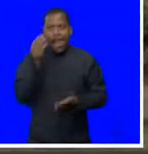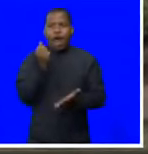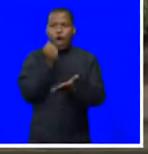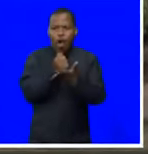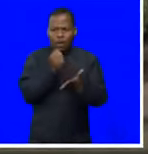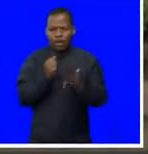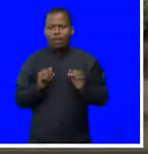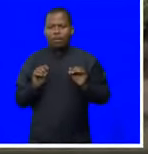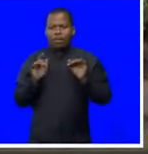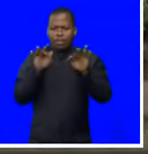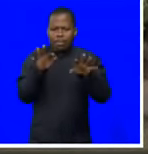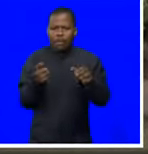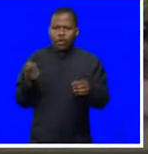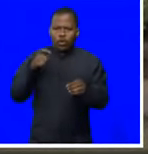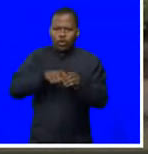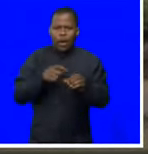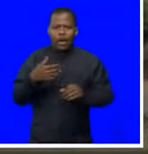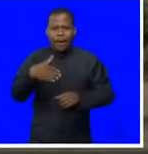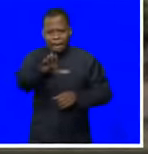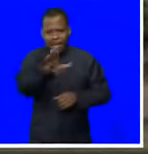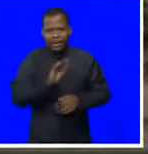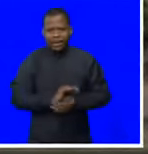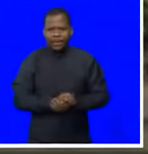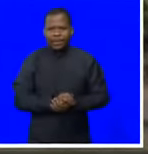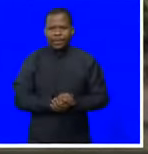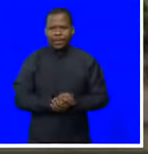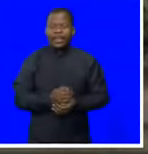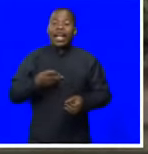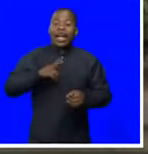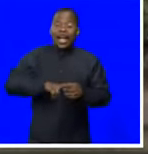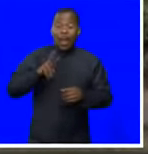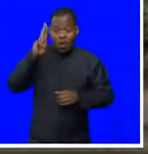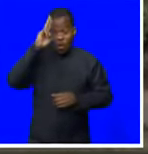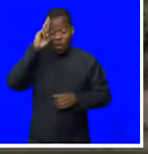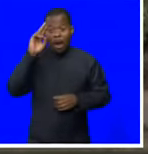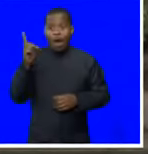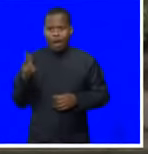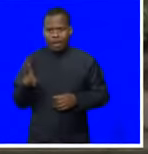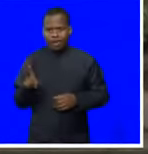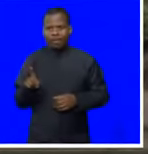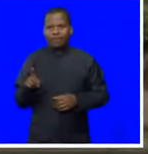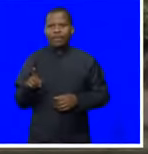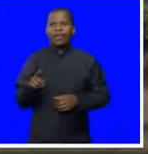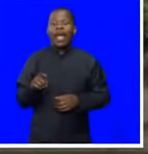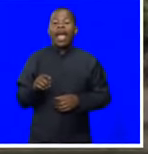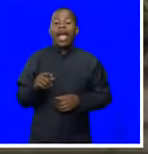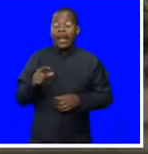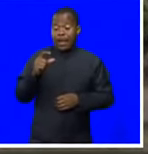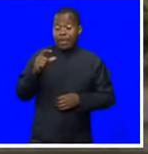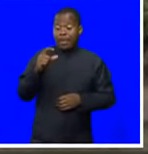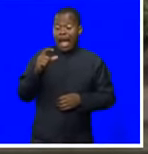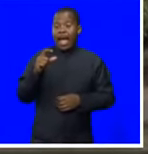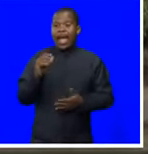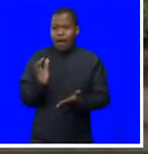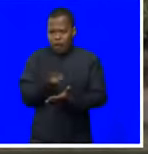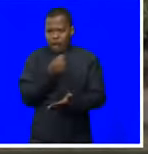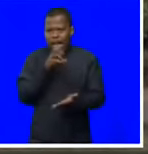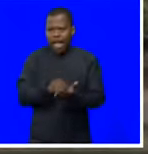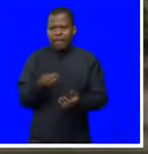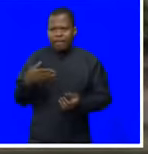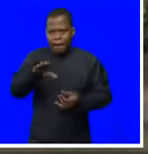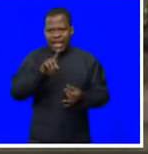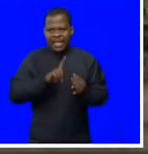noma lapho afaka khona leso sicelo sikhumbule kuthi siphathekele naleto digcebezane lesaniketwa tona naleti info